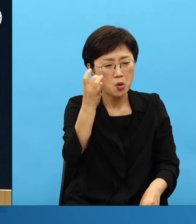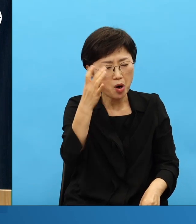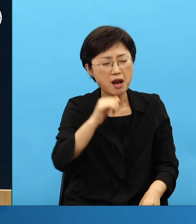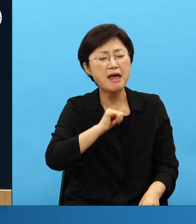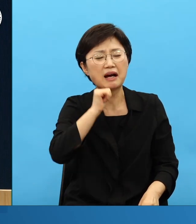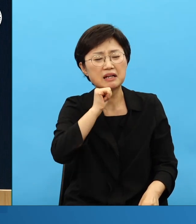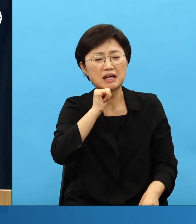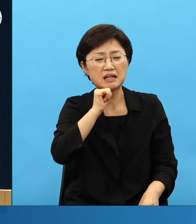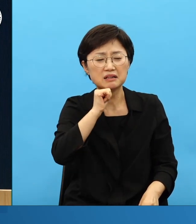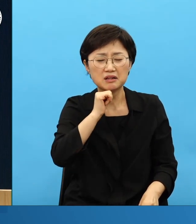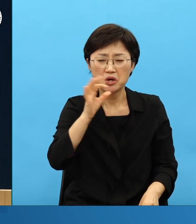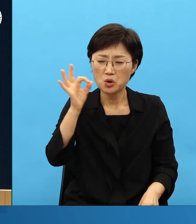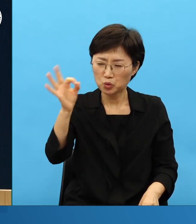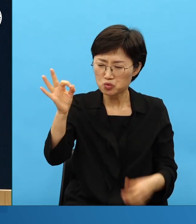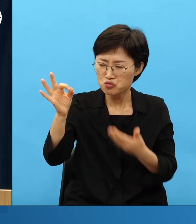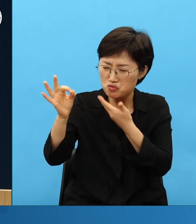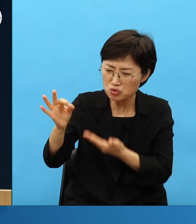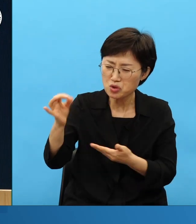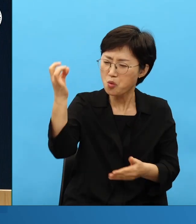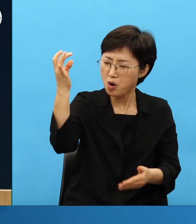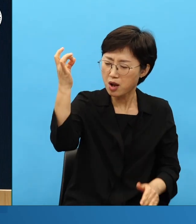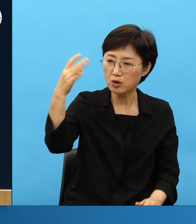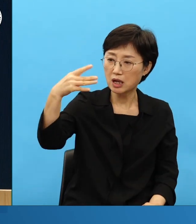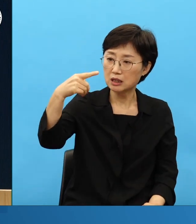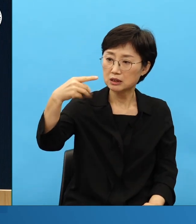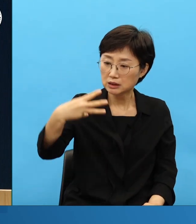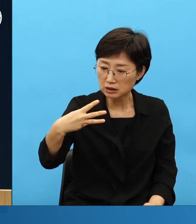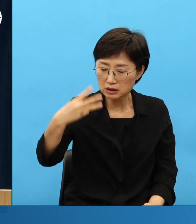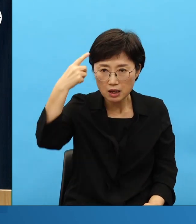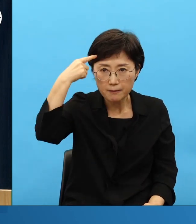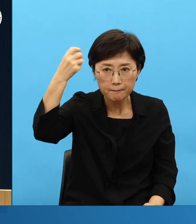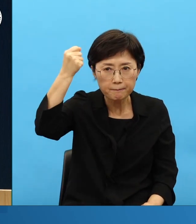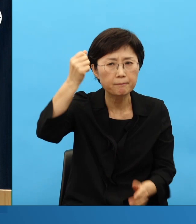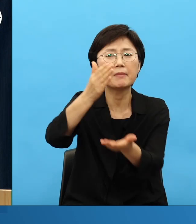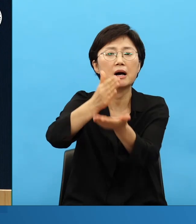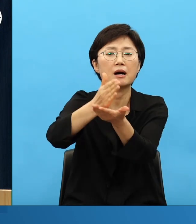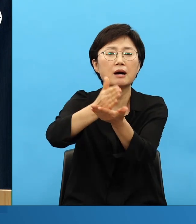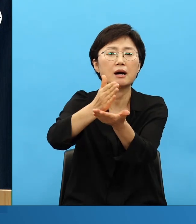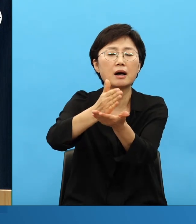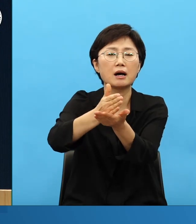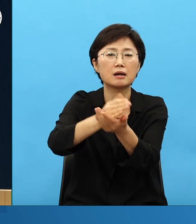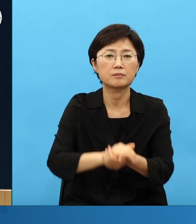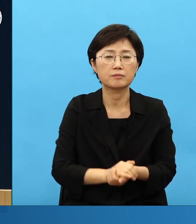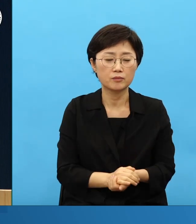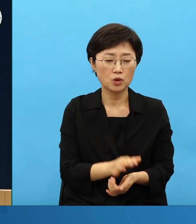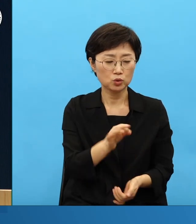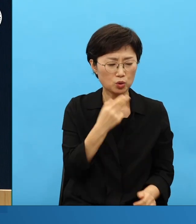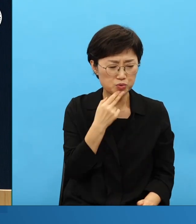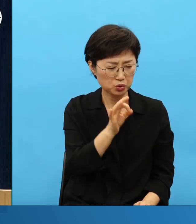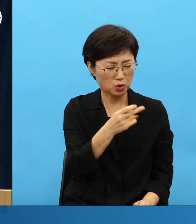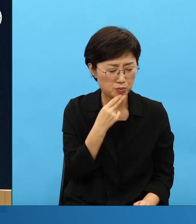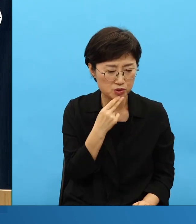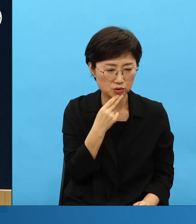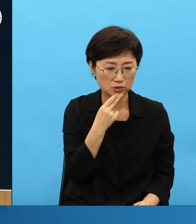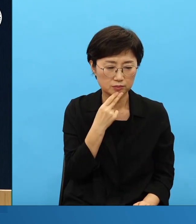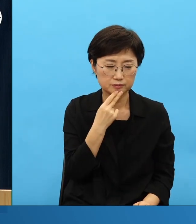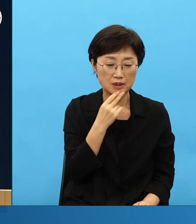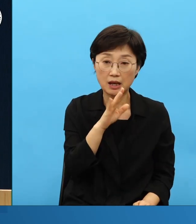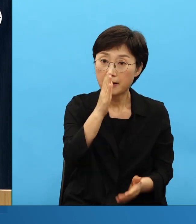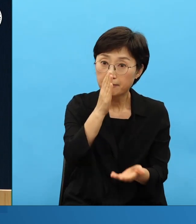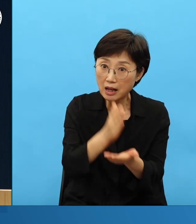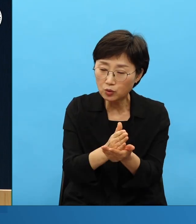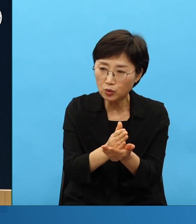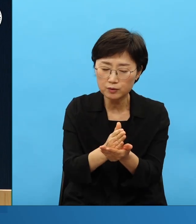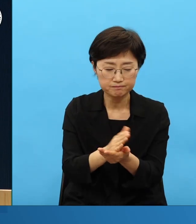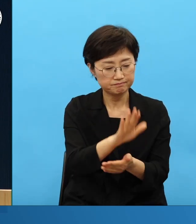주시는 거야. God doesn't give to us what 이렇게 we do 가르쳐야 not 돼요. need. That's why you need to teach your children. 아 돈이 없어 안 돼. We don't have 어릴 때 제일 money. 많이 들은 거 돈이 없어 안 돼. We can't do that. It's